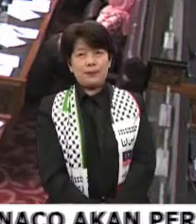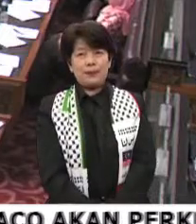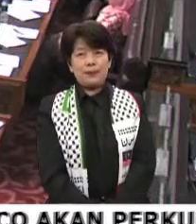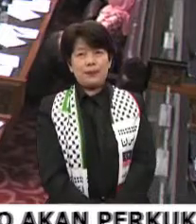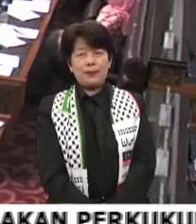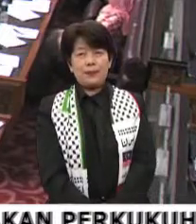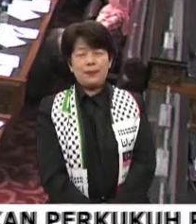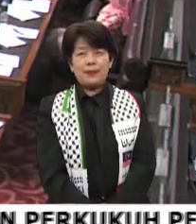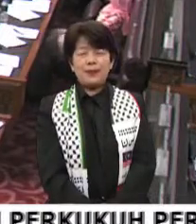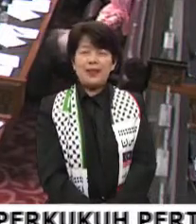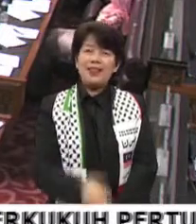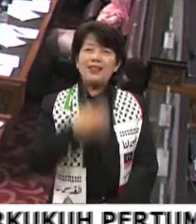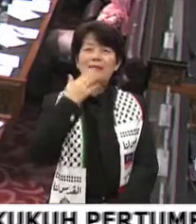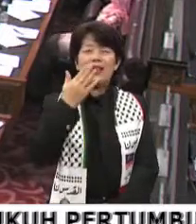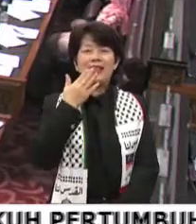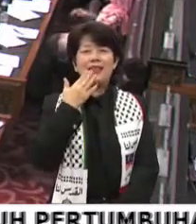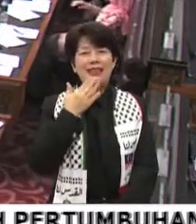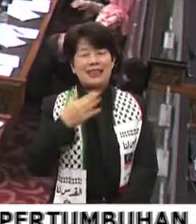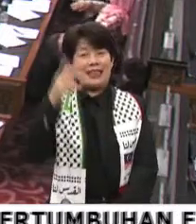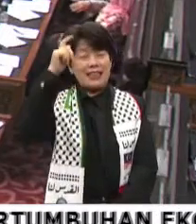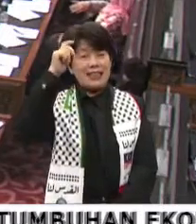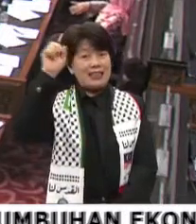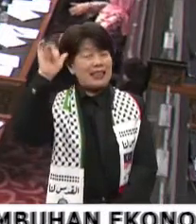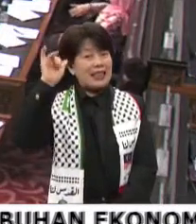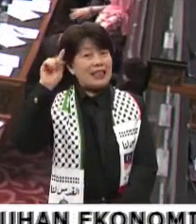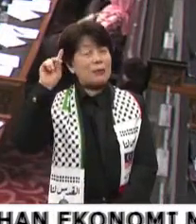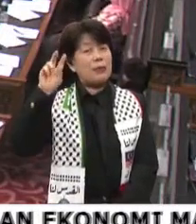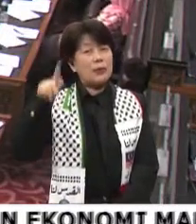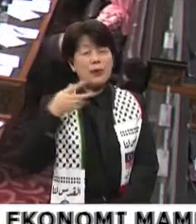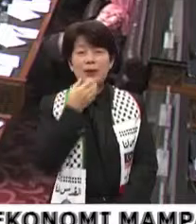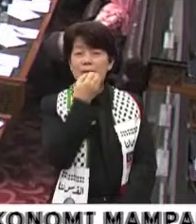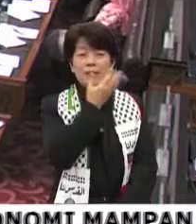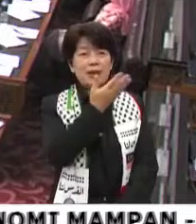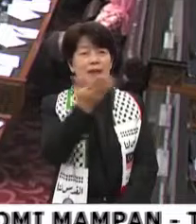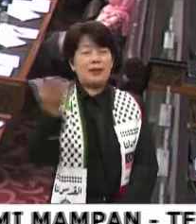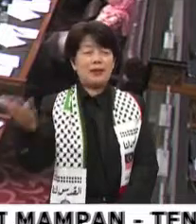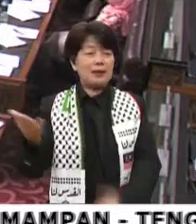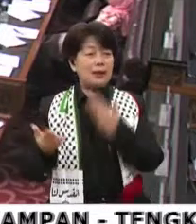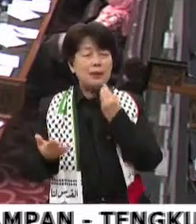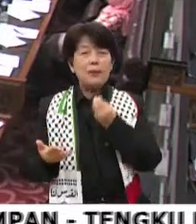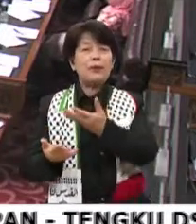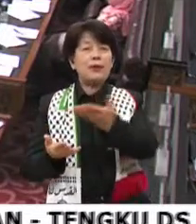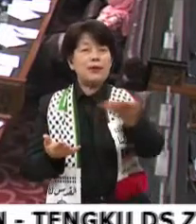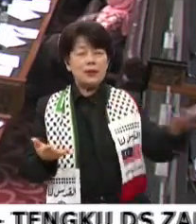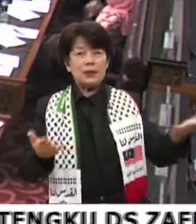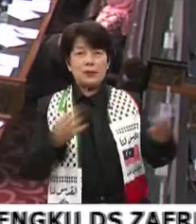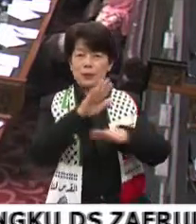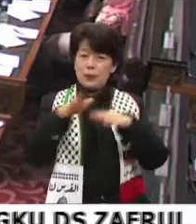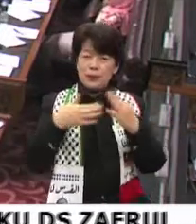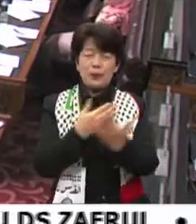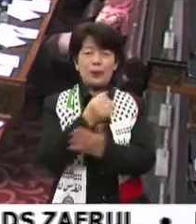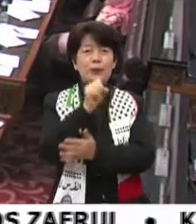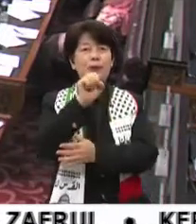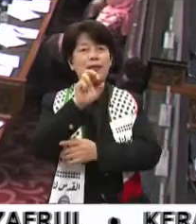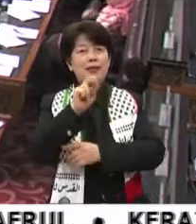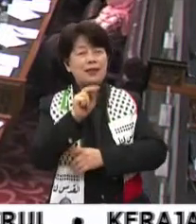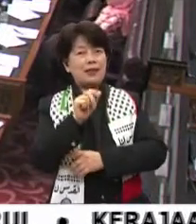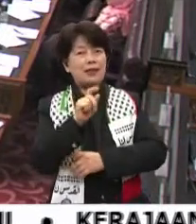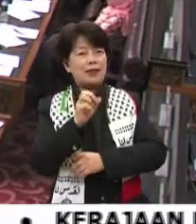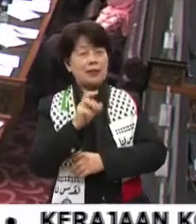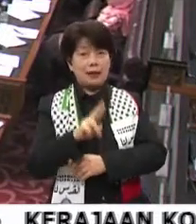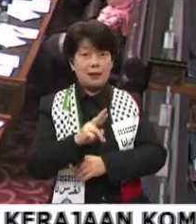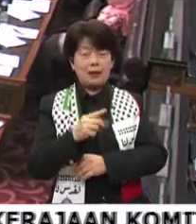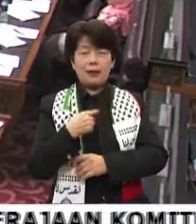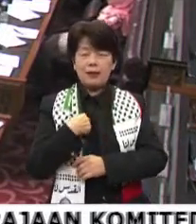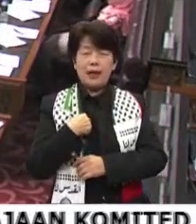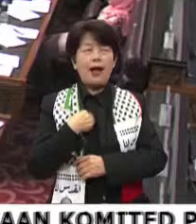lapan Terima kasih Tan Sri yang di-pertua terima kasih kepada yang berhormat Senator atas satu soalan